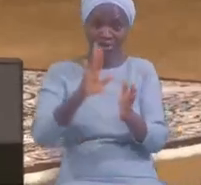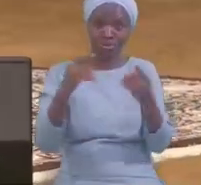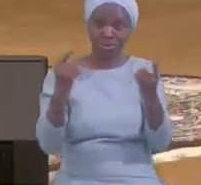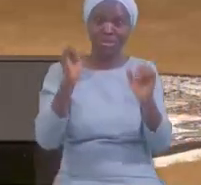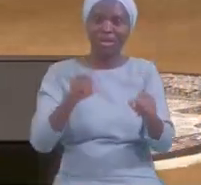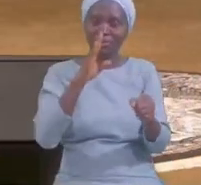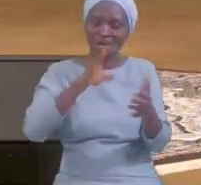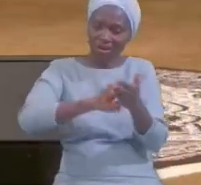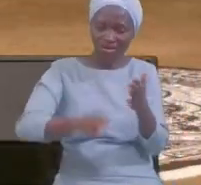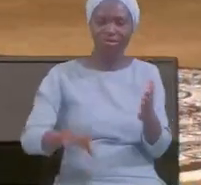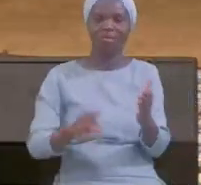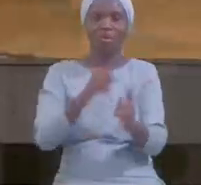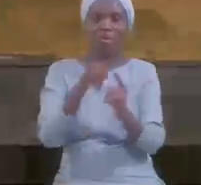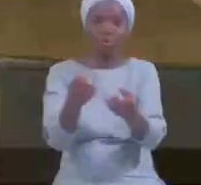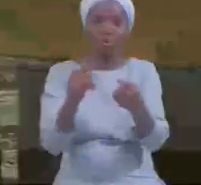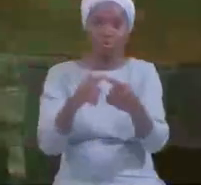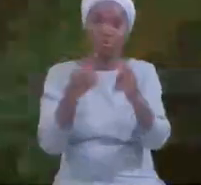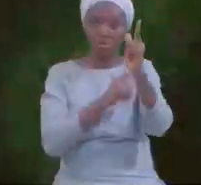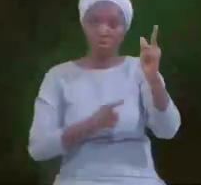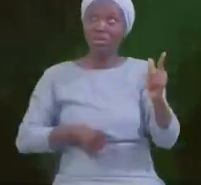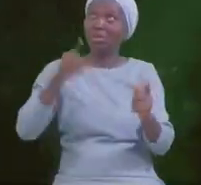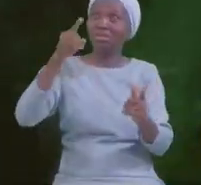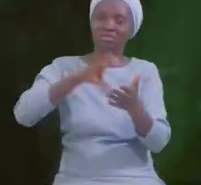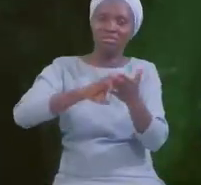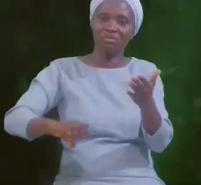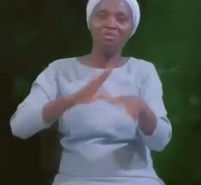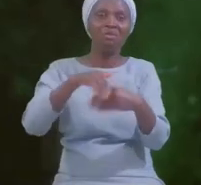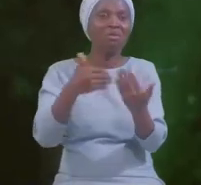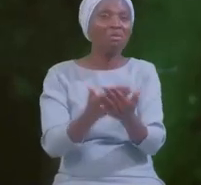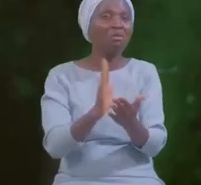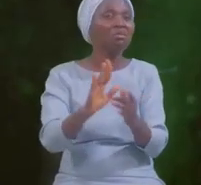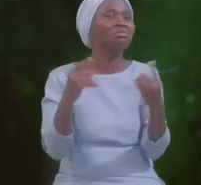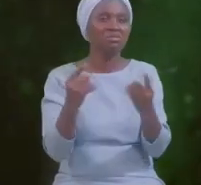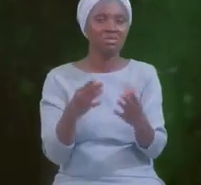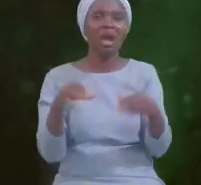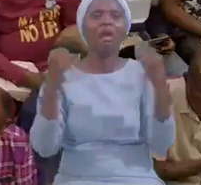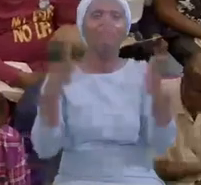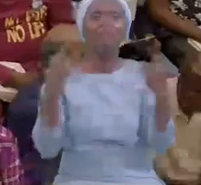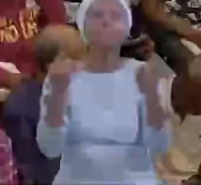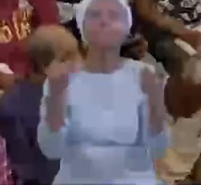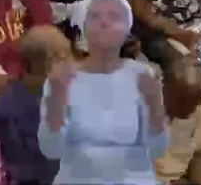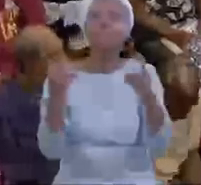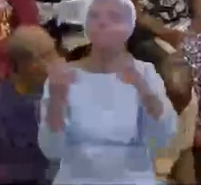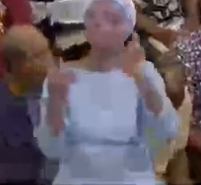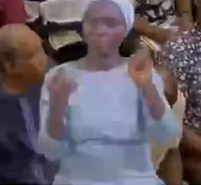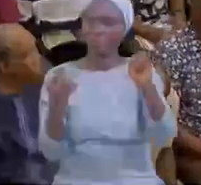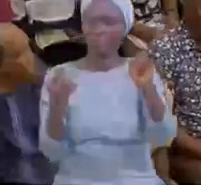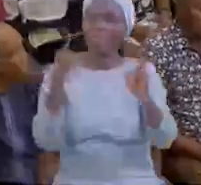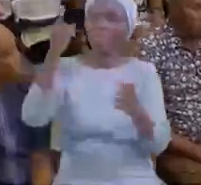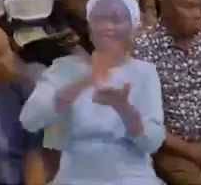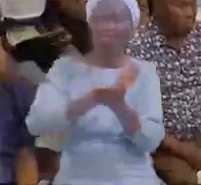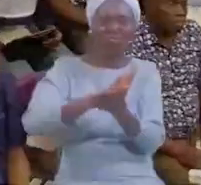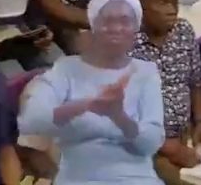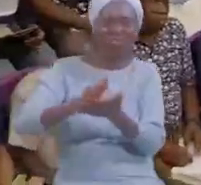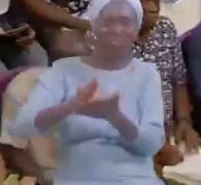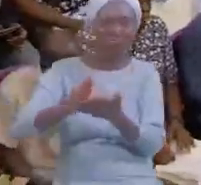au Seigneur, il efface tous vos péchés. Combien de péchés? Il les efface tous. Il